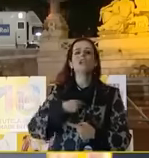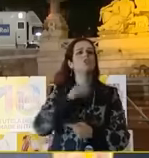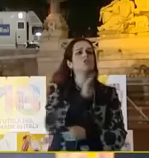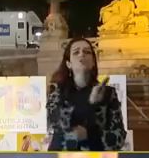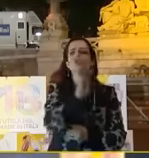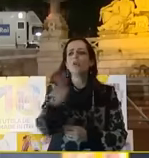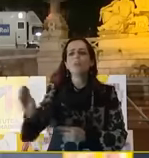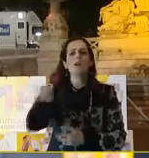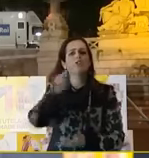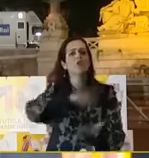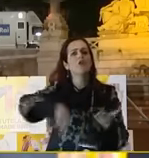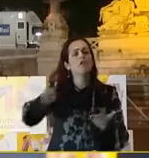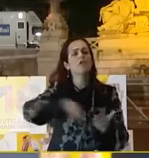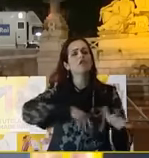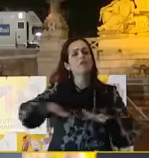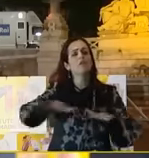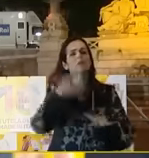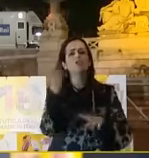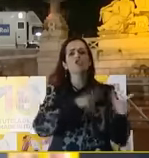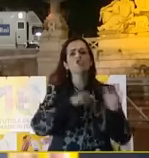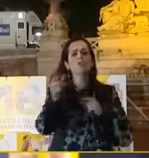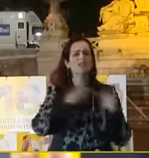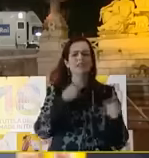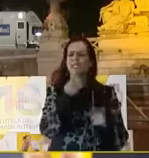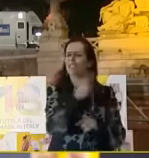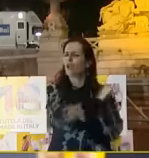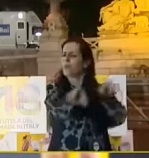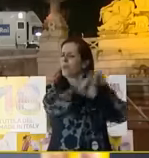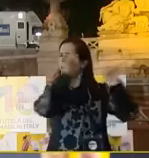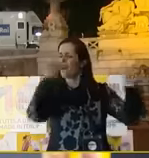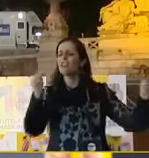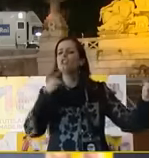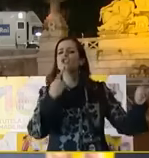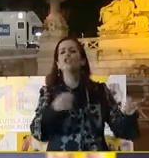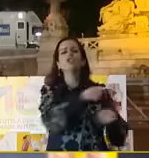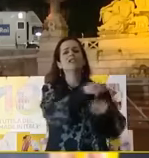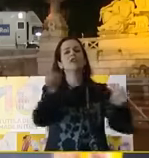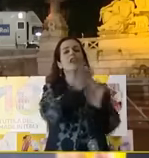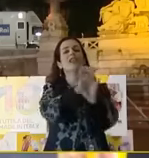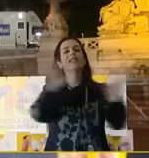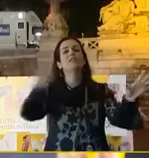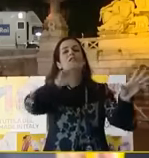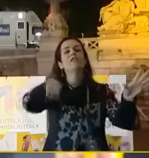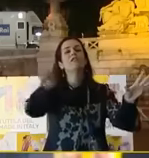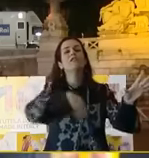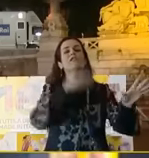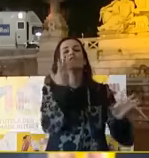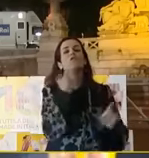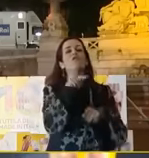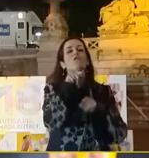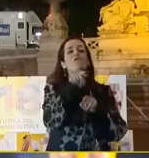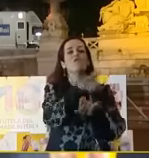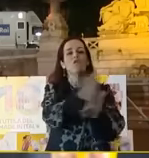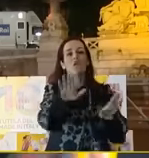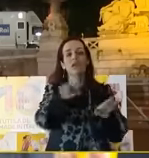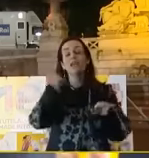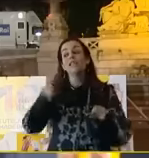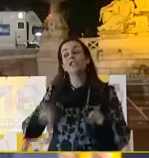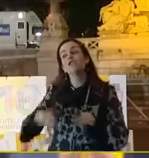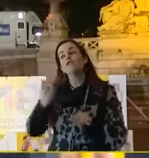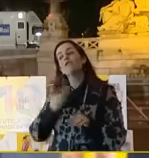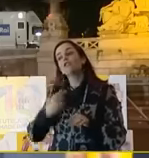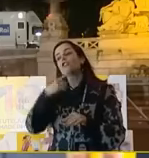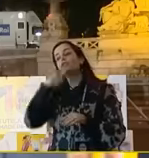neppure adesso. Votate quel che volete, per l'amor di Dio. Io però posso onestamente rivolgermi a coloro che